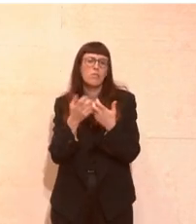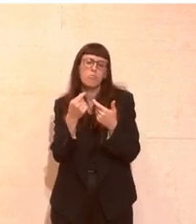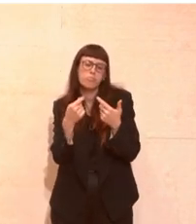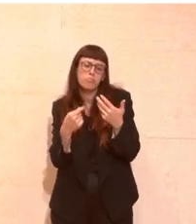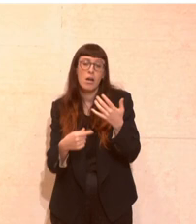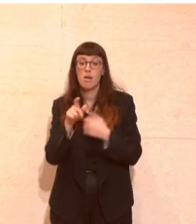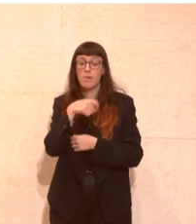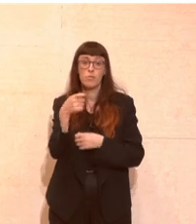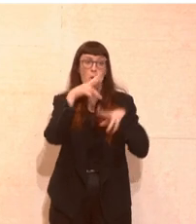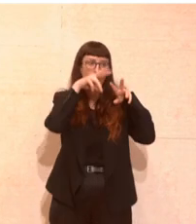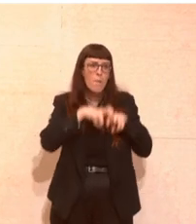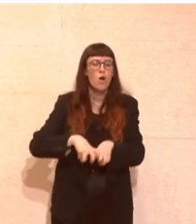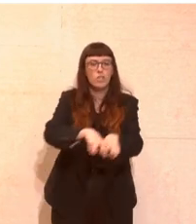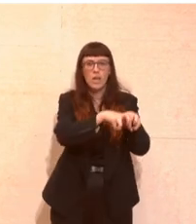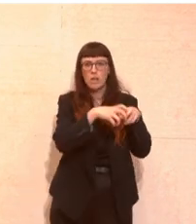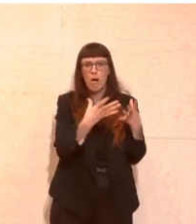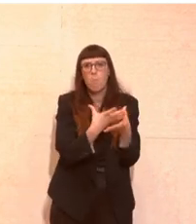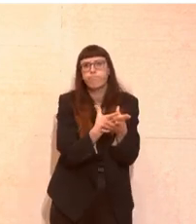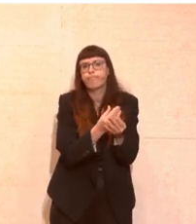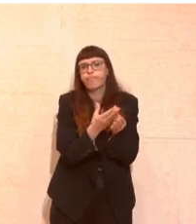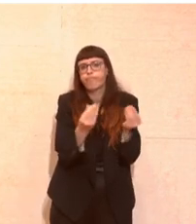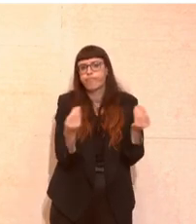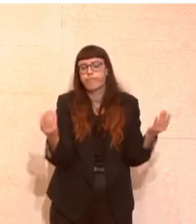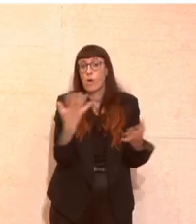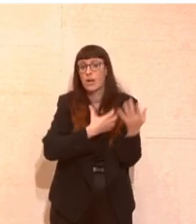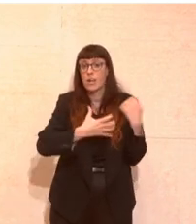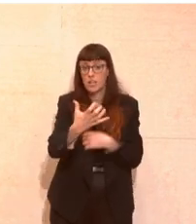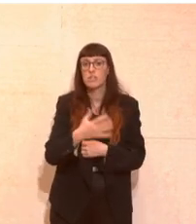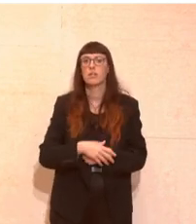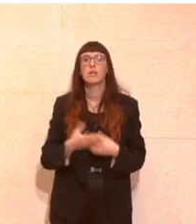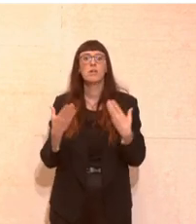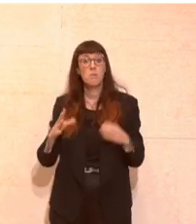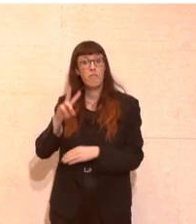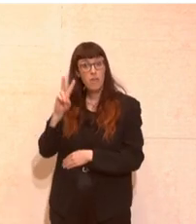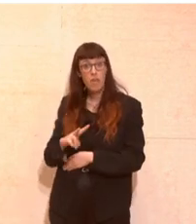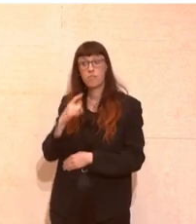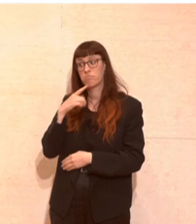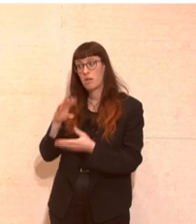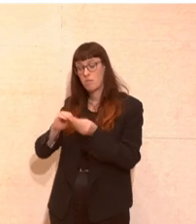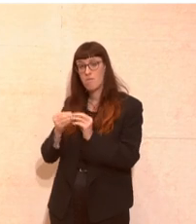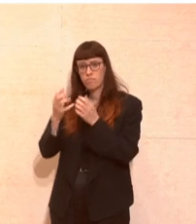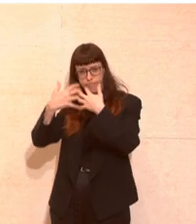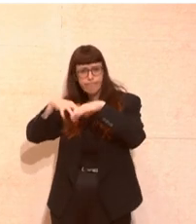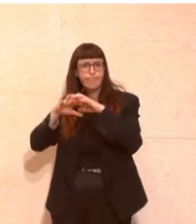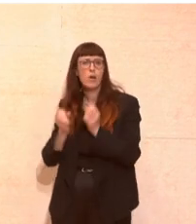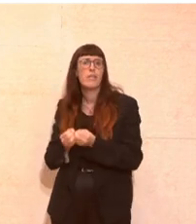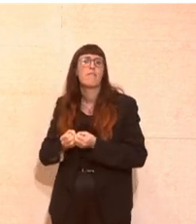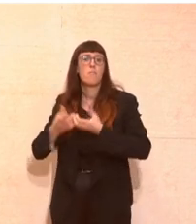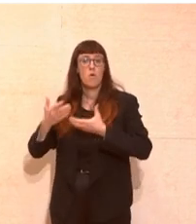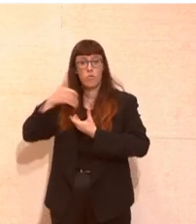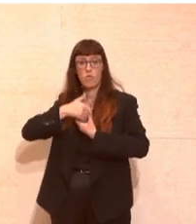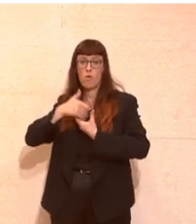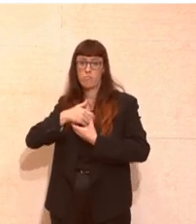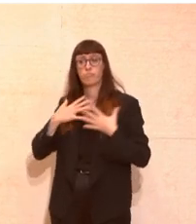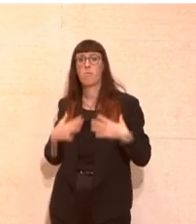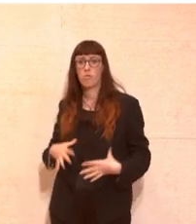recherche bien sûr très vaste, que certes, dans les troubles du neurodéveloppement, vous avez aussi beaucoup de troubles du comportement, et c'est ça ce que vous voyez